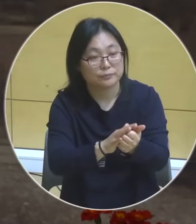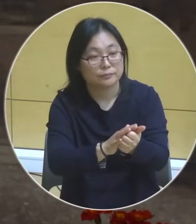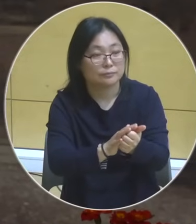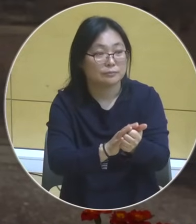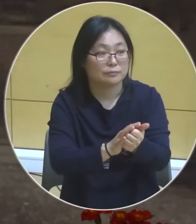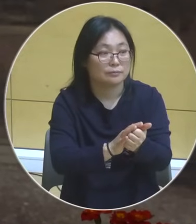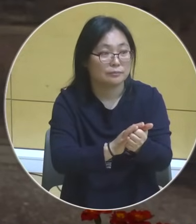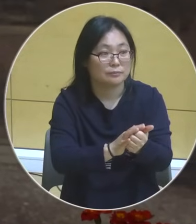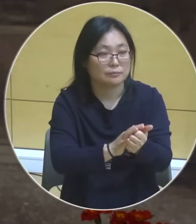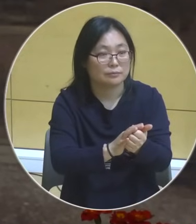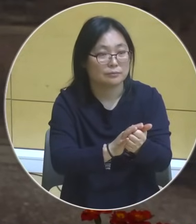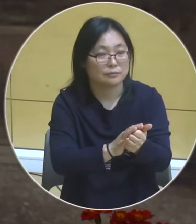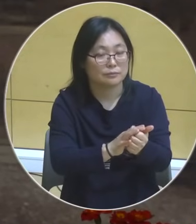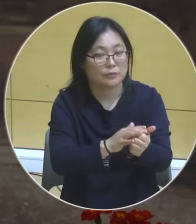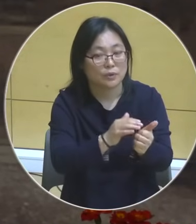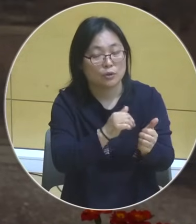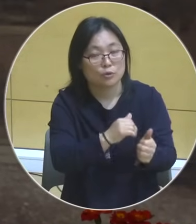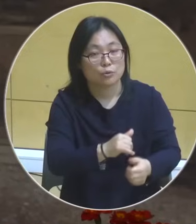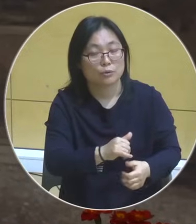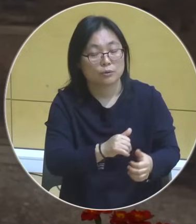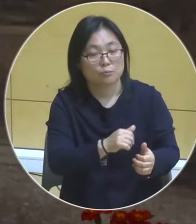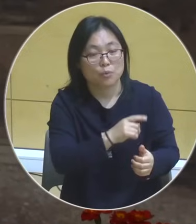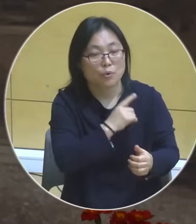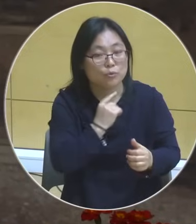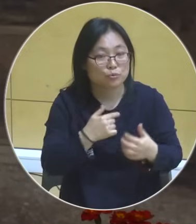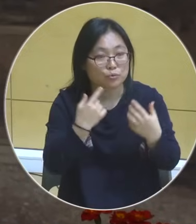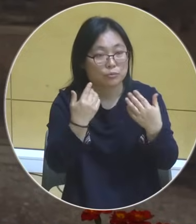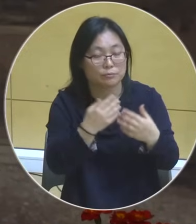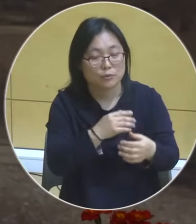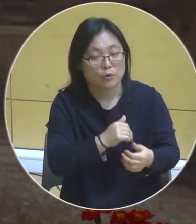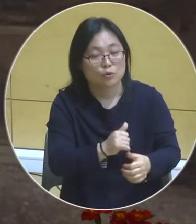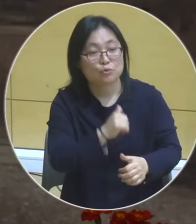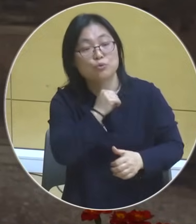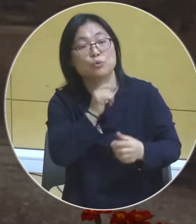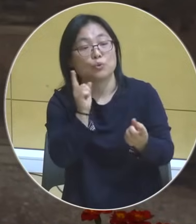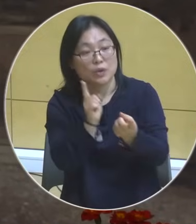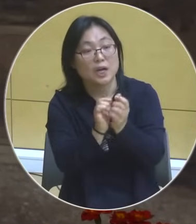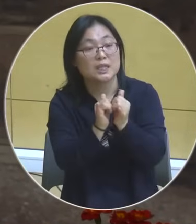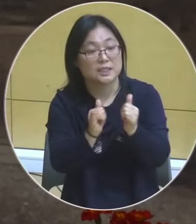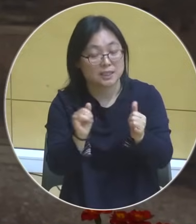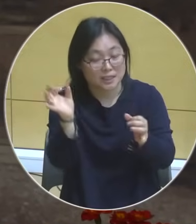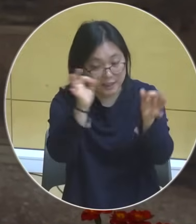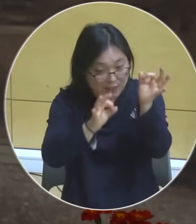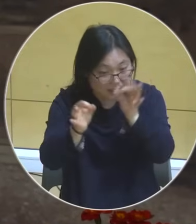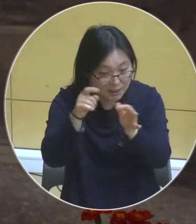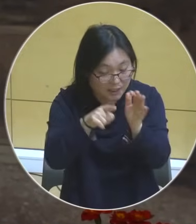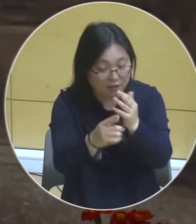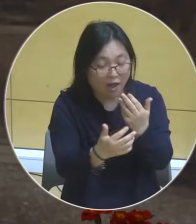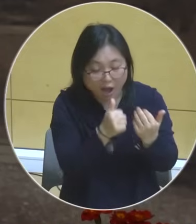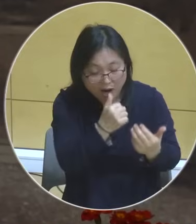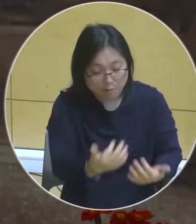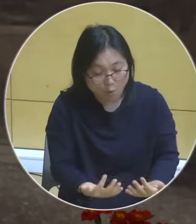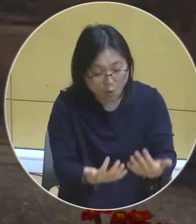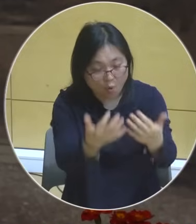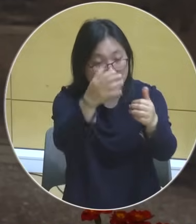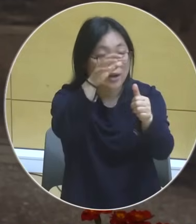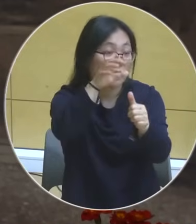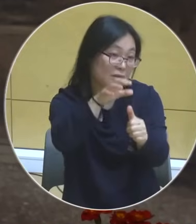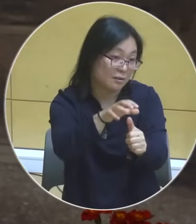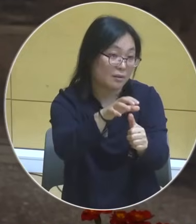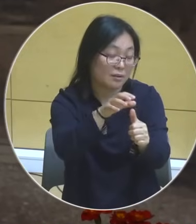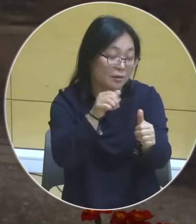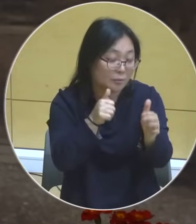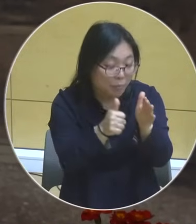죄수로 죽어가야 될 바로 순교할 그들을 찾아서 감옥으로 찾아가며 그들이 묶여있는 쇠사슬에